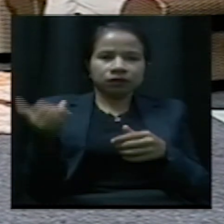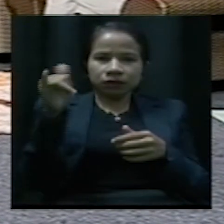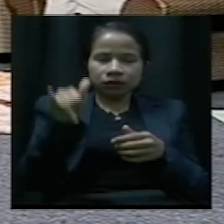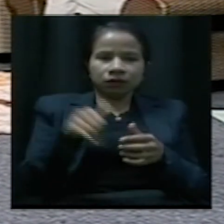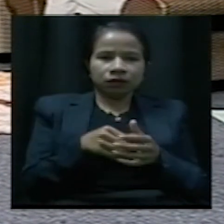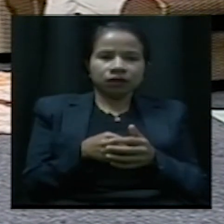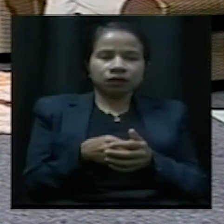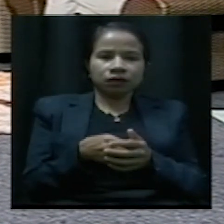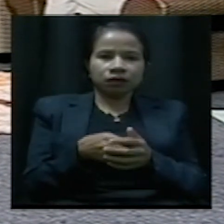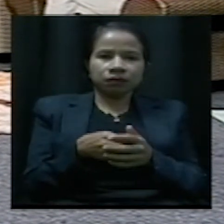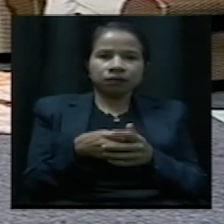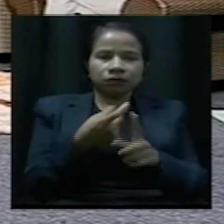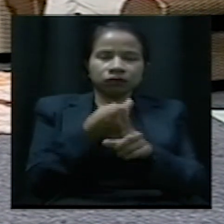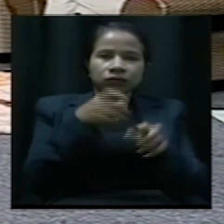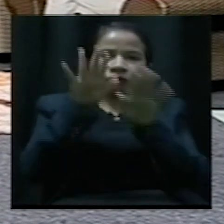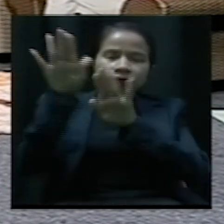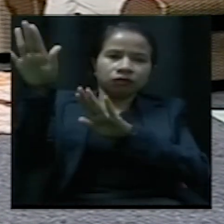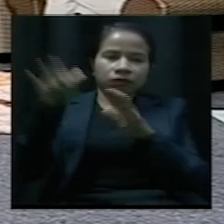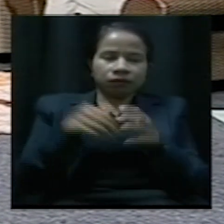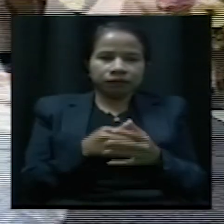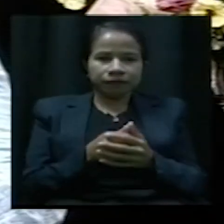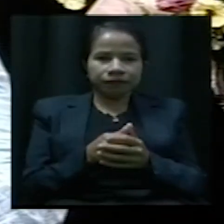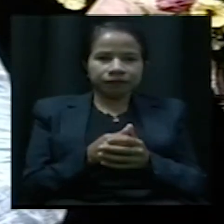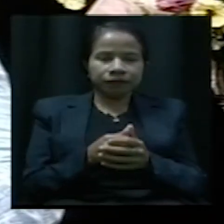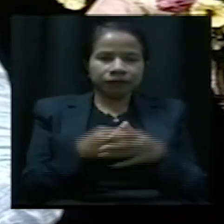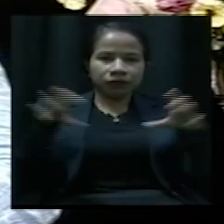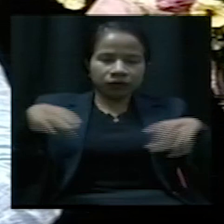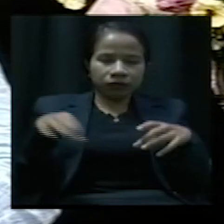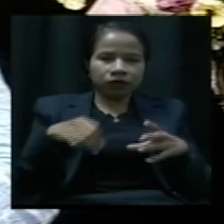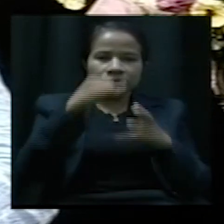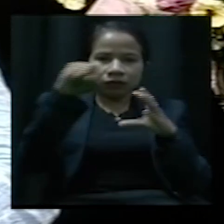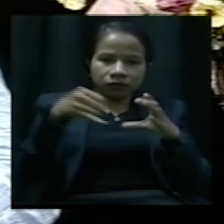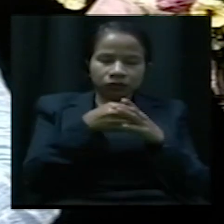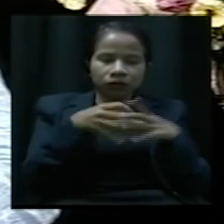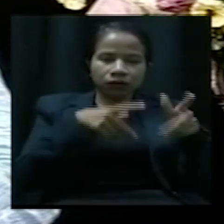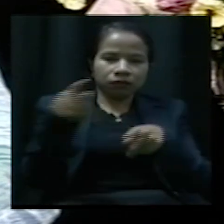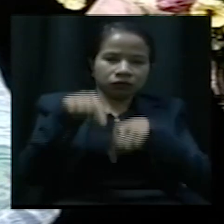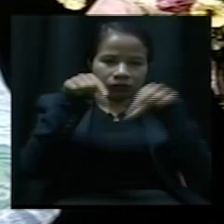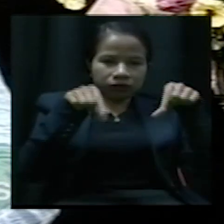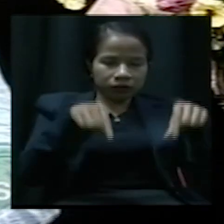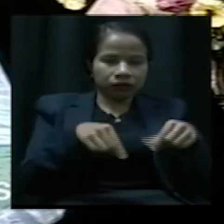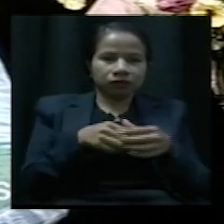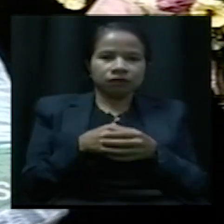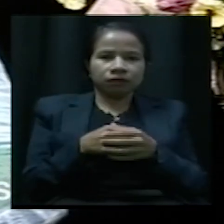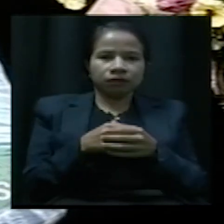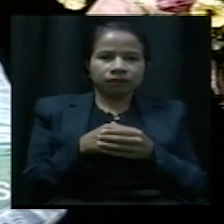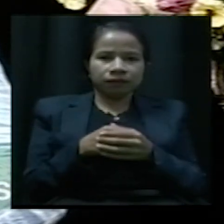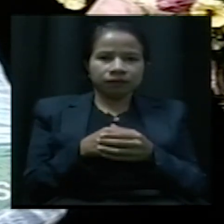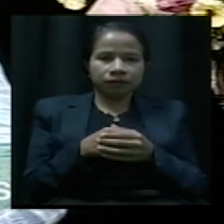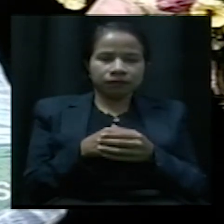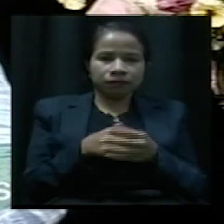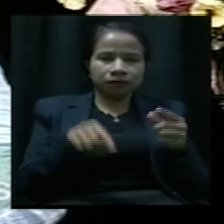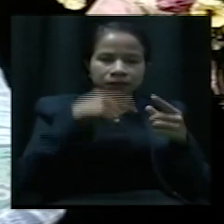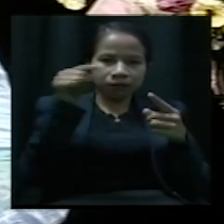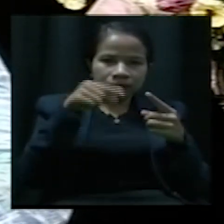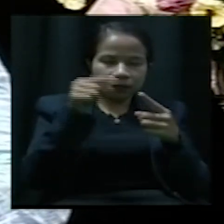A jovem sira usi area rurais. A projeto ne rasik ne incluimos ba ema ho defisiensi sira antau banhira